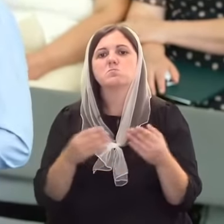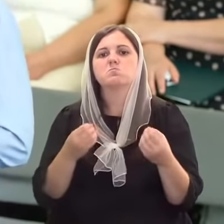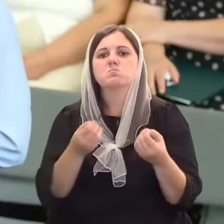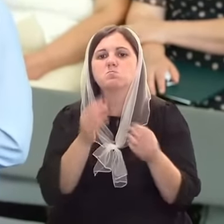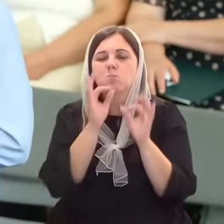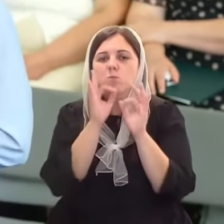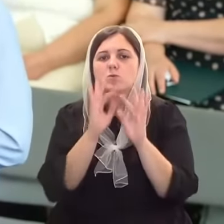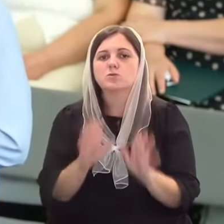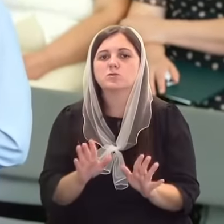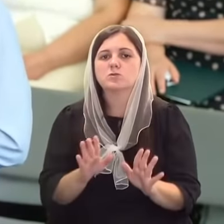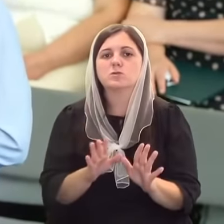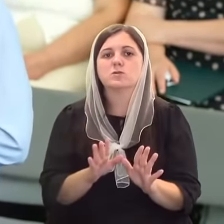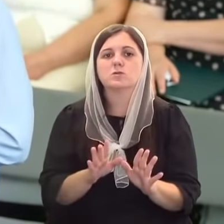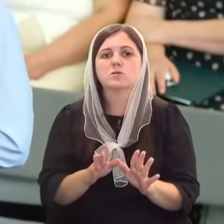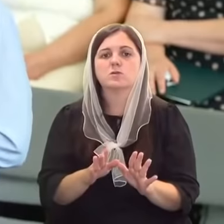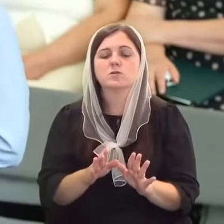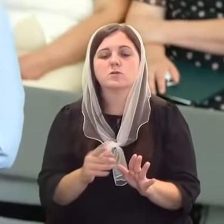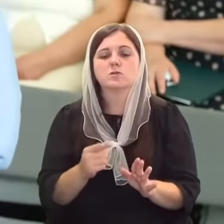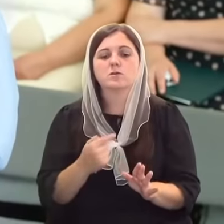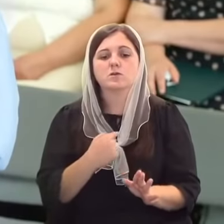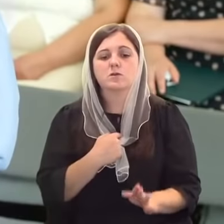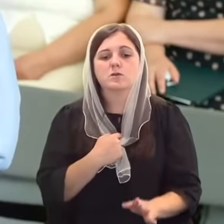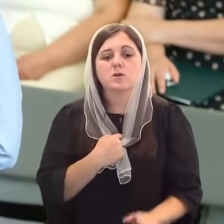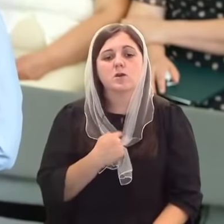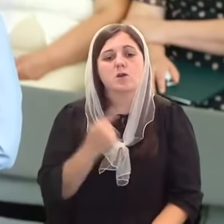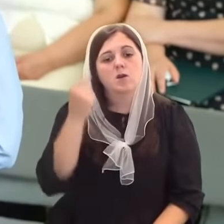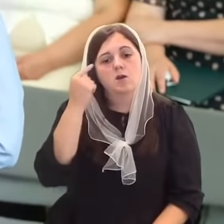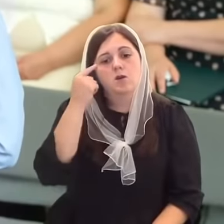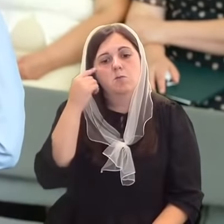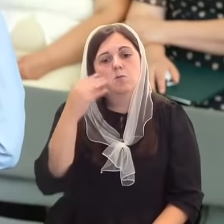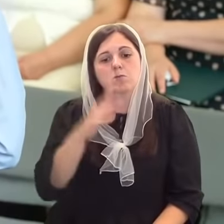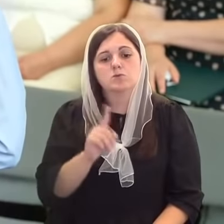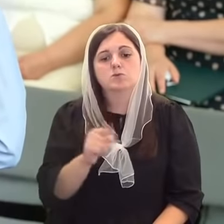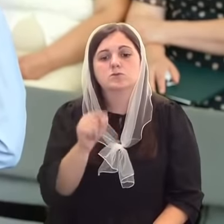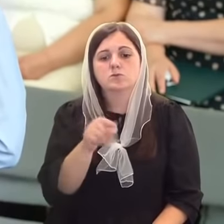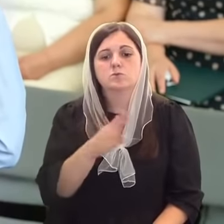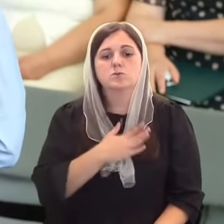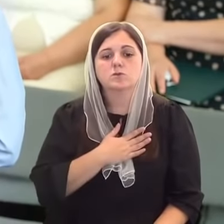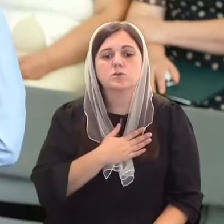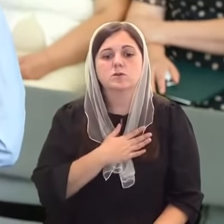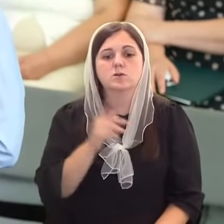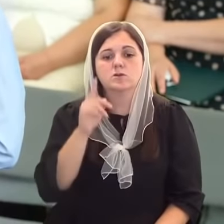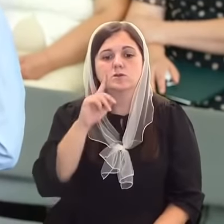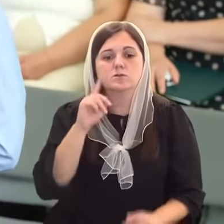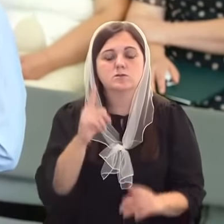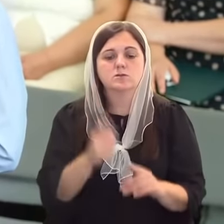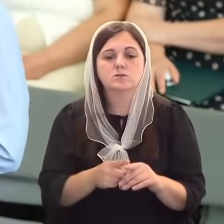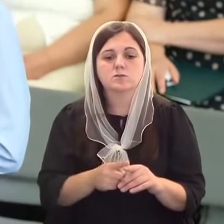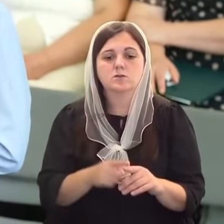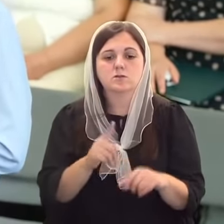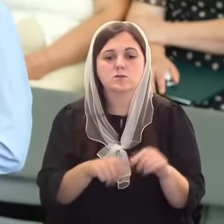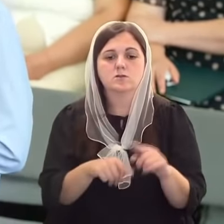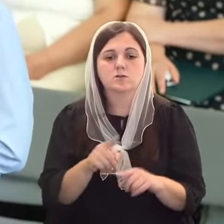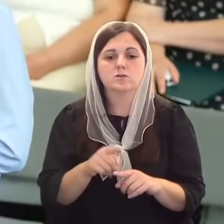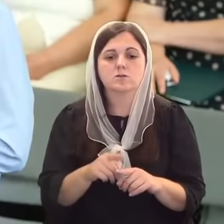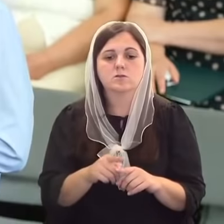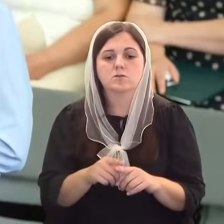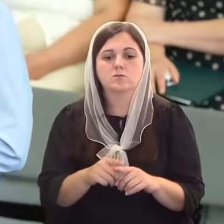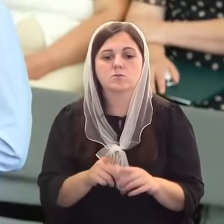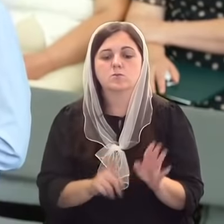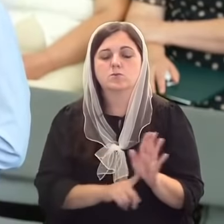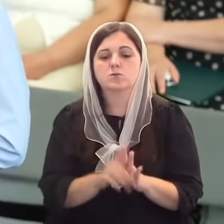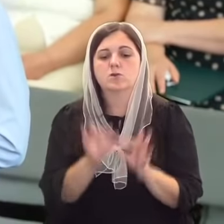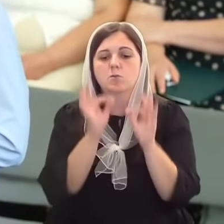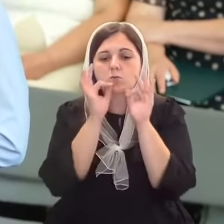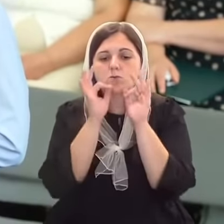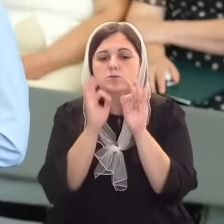отождествляя себя с моей мамой. Я тогда понял, что это моя родная сестра. Она начала просить прощения